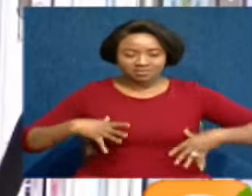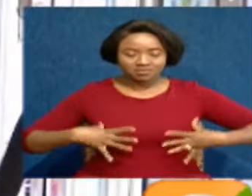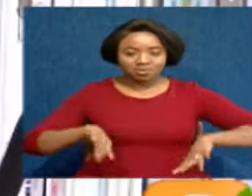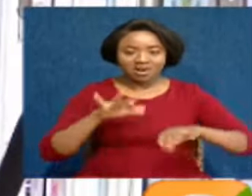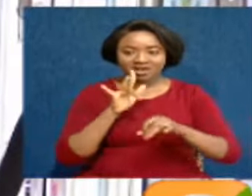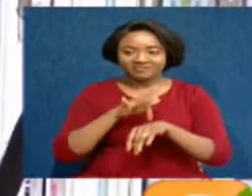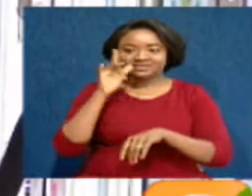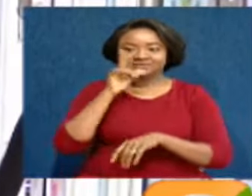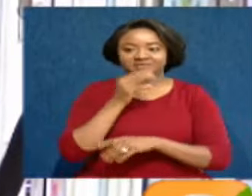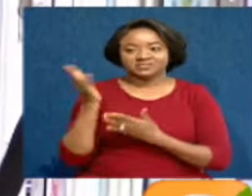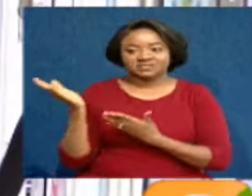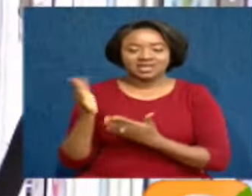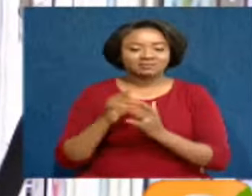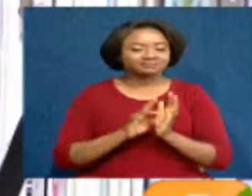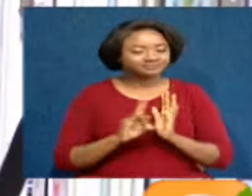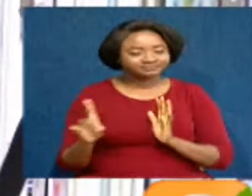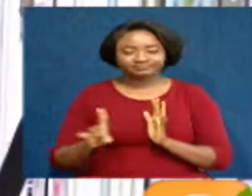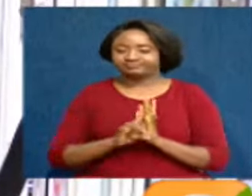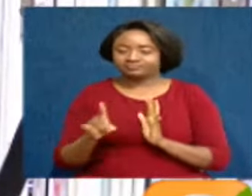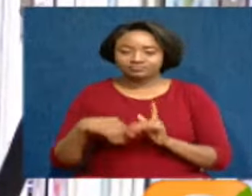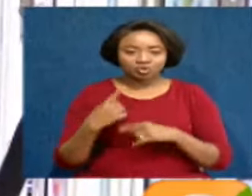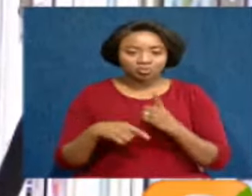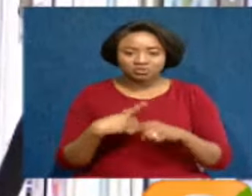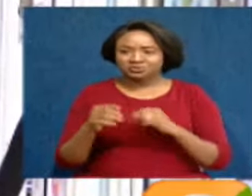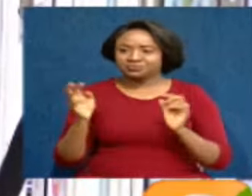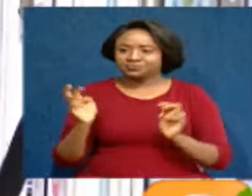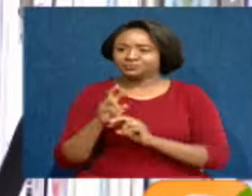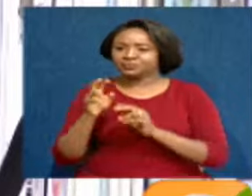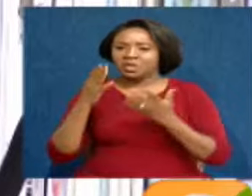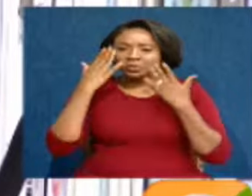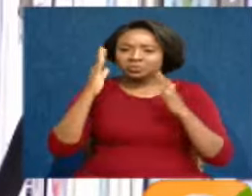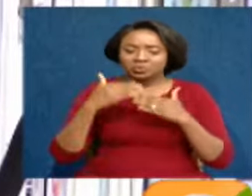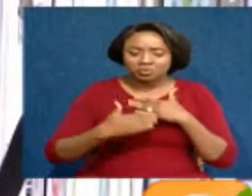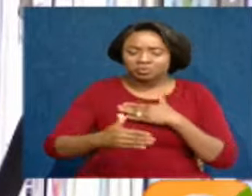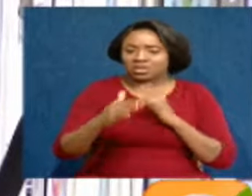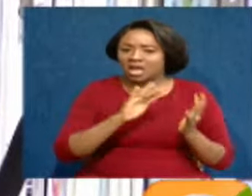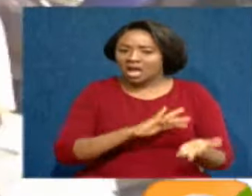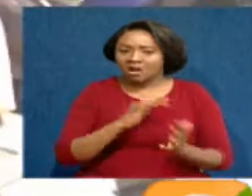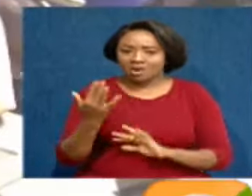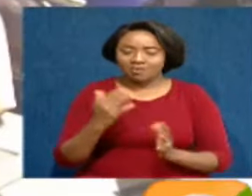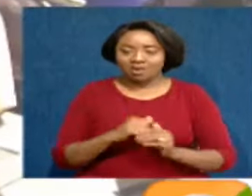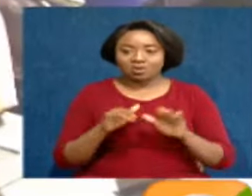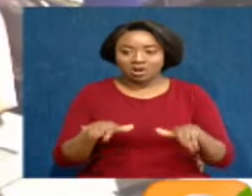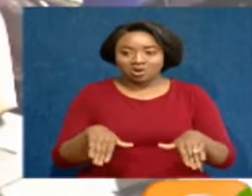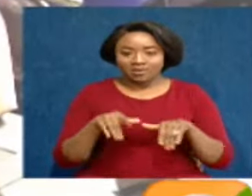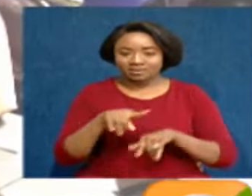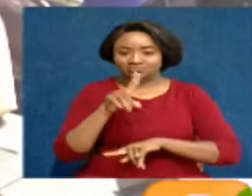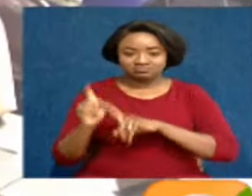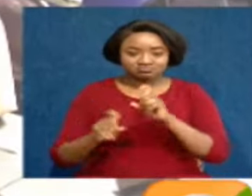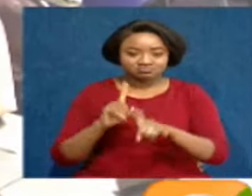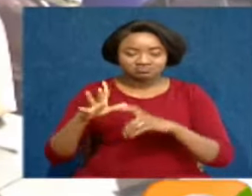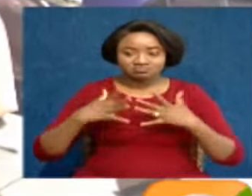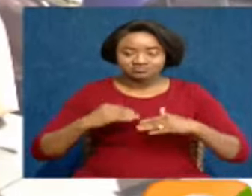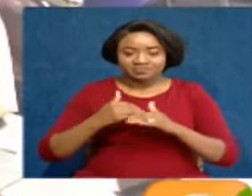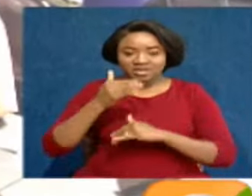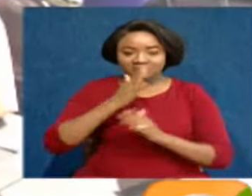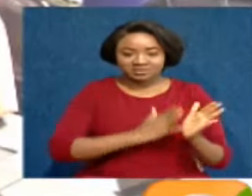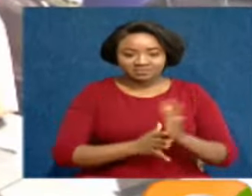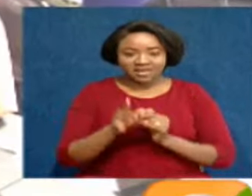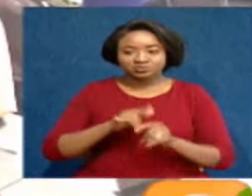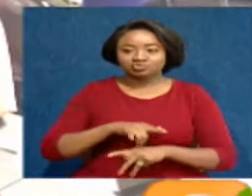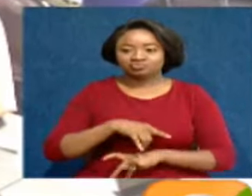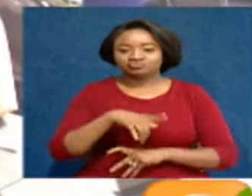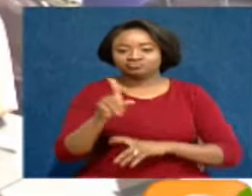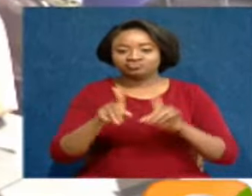nenda siku rudi wameendelea kupiga kambi kutafuta mwelekeo kutoka kwa wasimamizi baada ya mipango ya usafiri kuelekea nchi